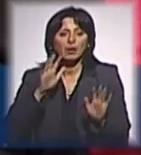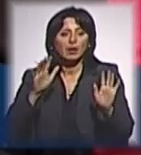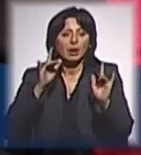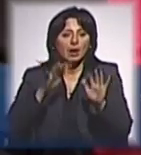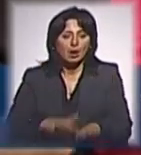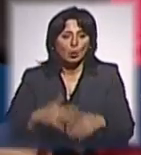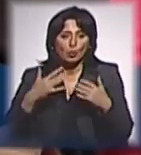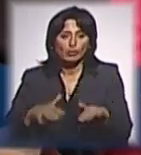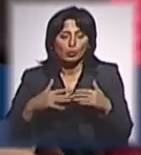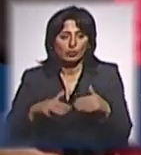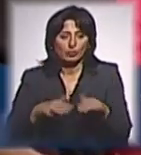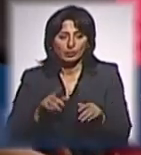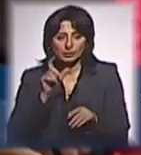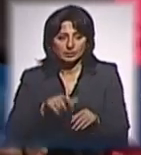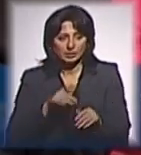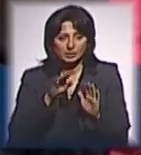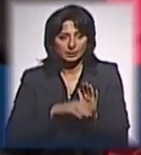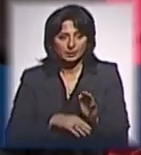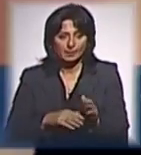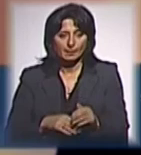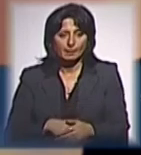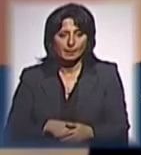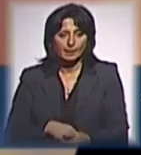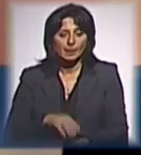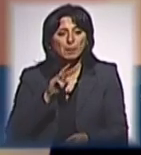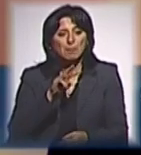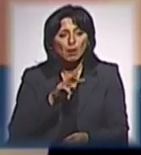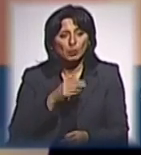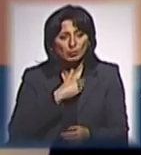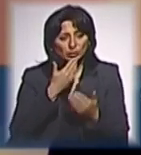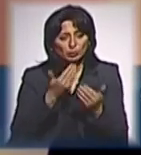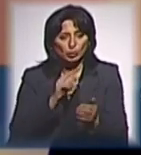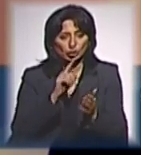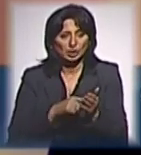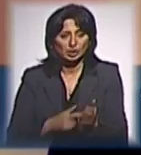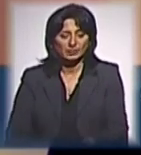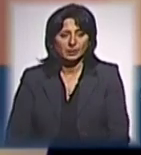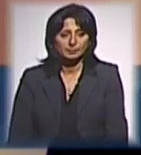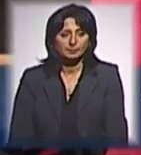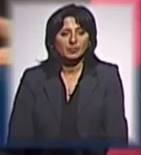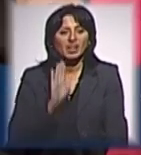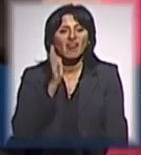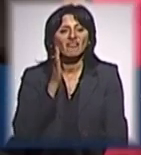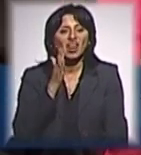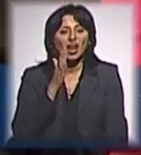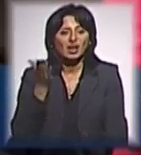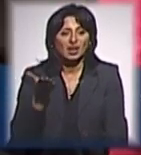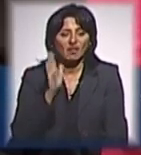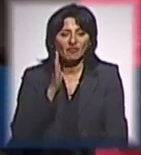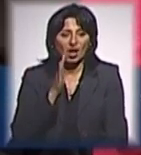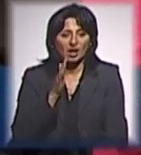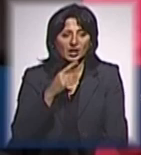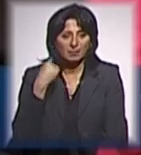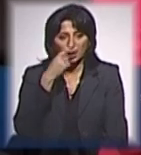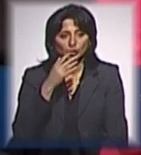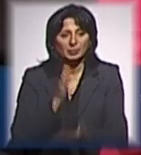მამუკაზე. უკვე ვასაუბრეთ ეს ადამიანები, ამიტომ მამუკასაც მინდა ბოლო შეკითხვა დავაკი. ვაკის მაჟორიტარი